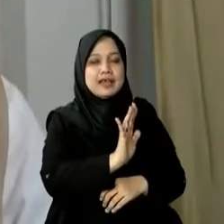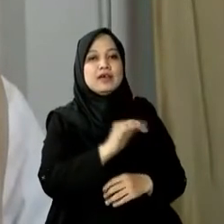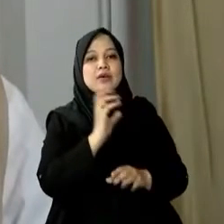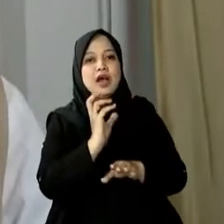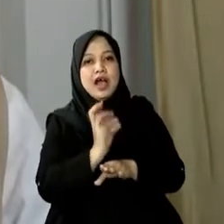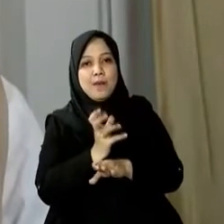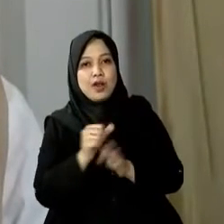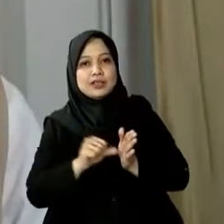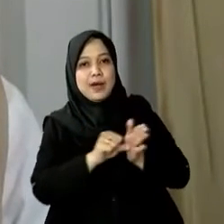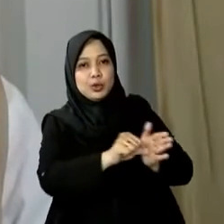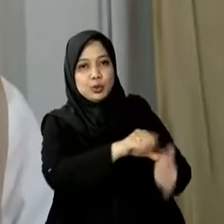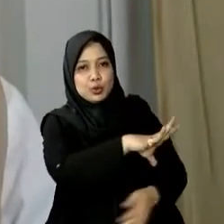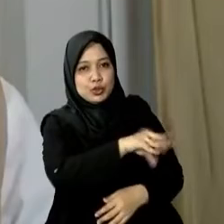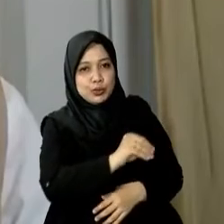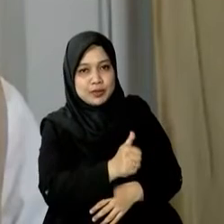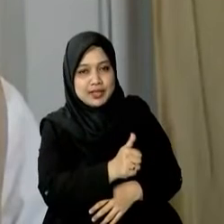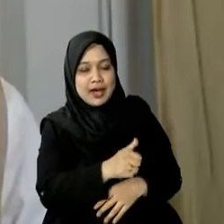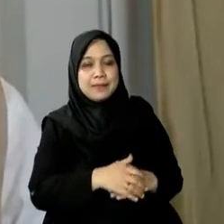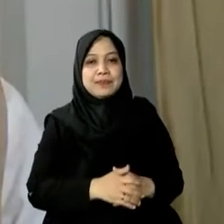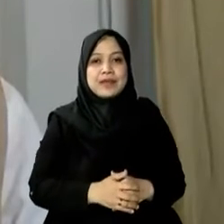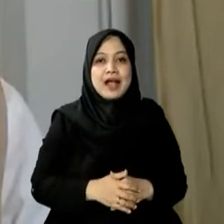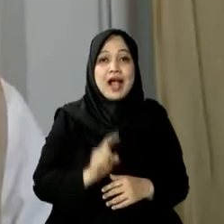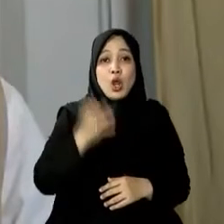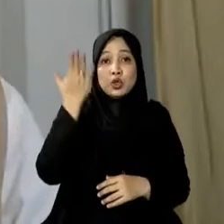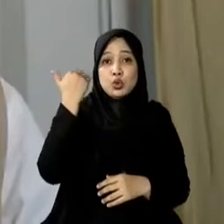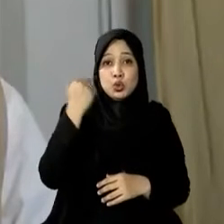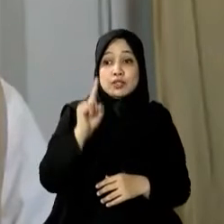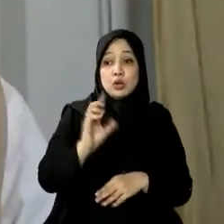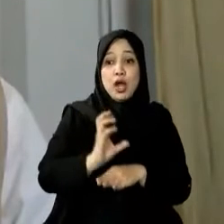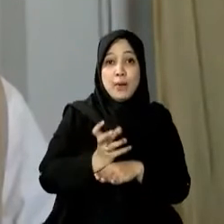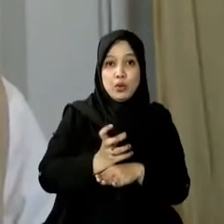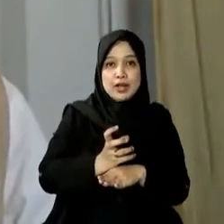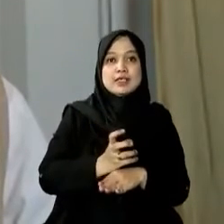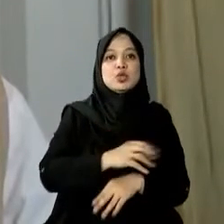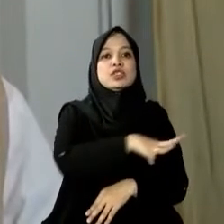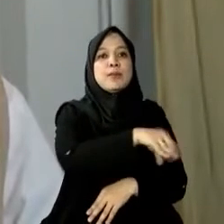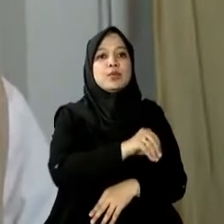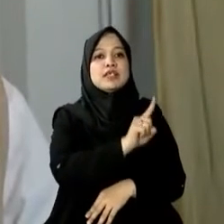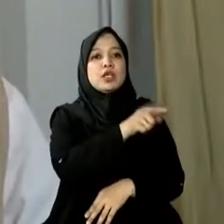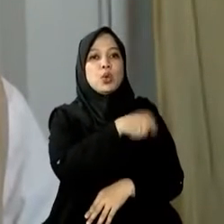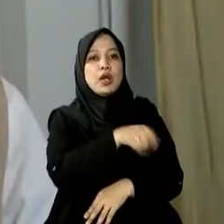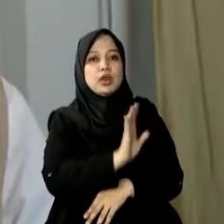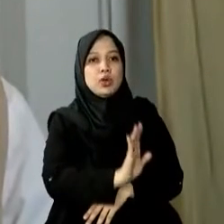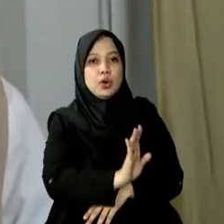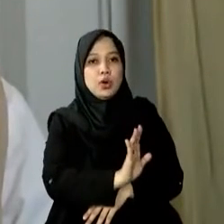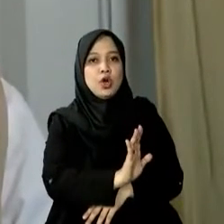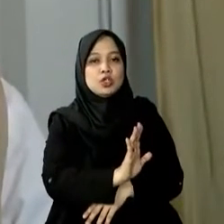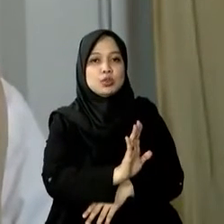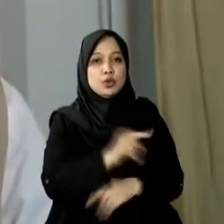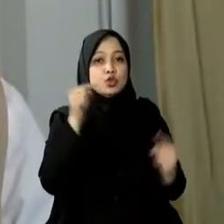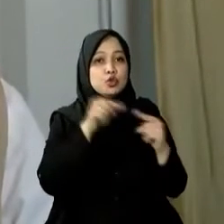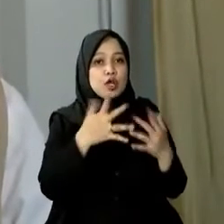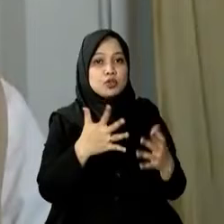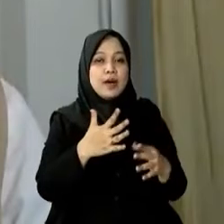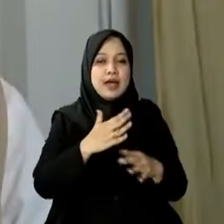ada beberapa rombongan kau dulu kita hanya menyebut Satu orang satu ambulans untuk menghindari penularan